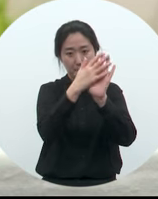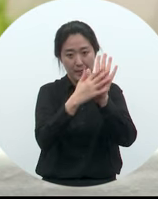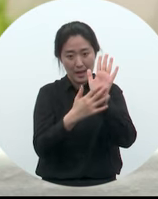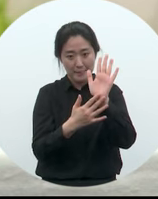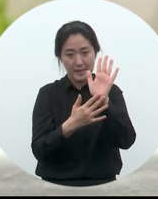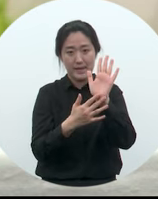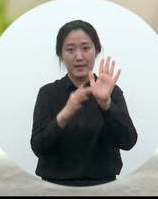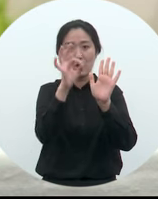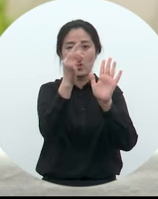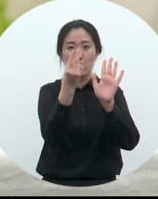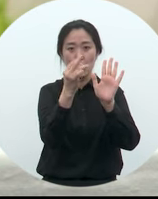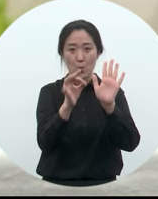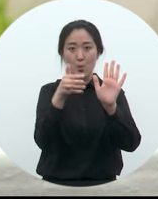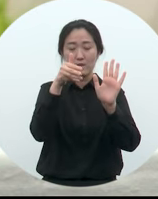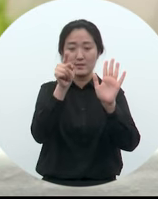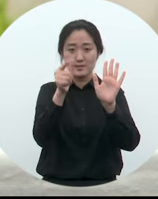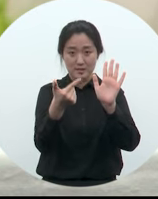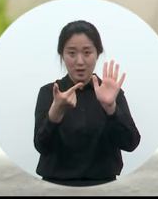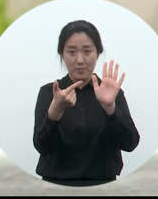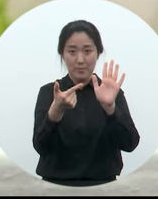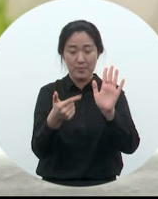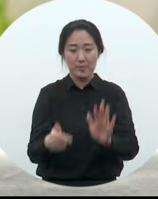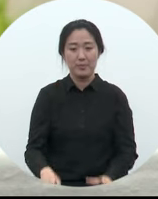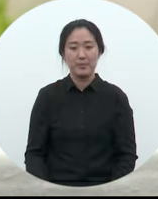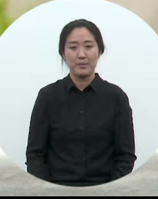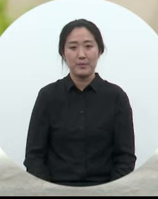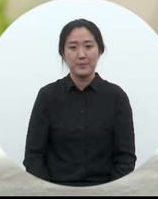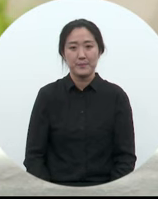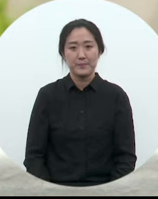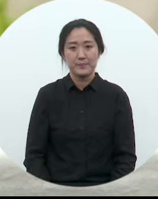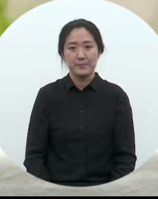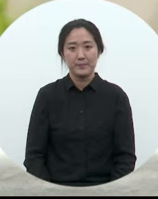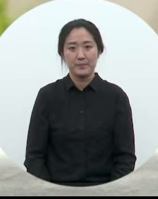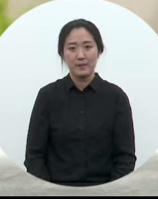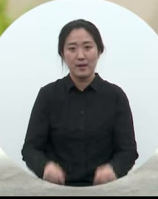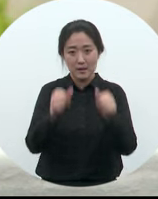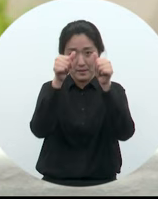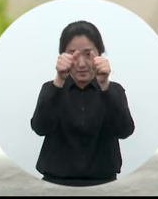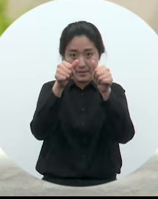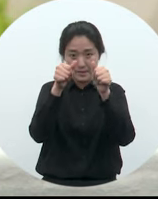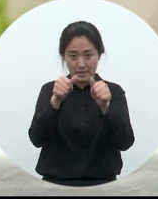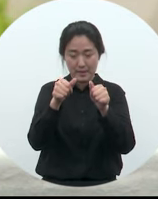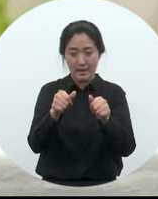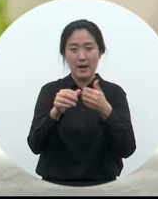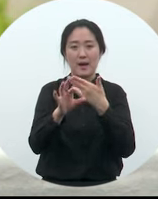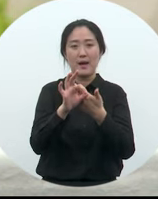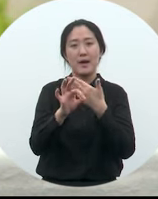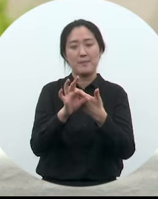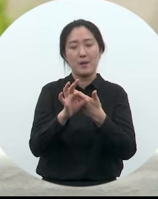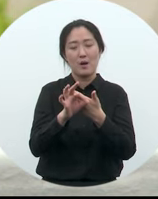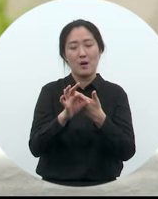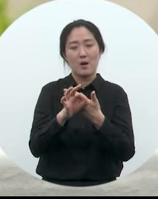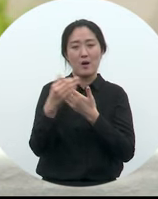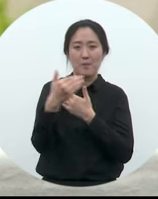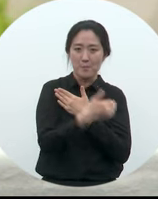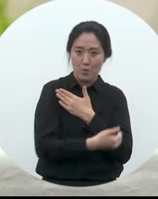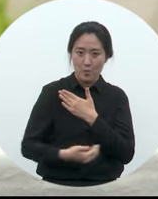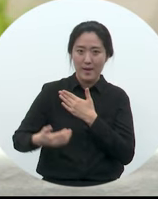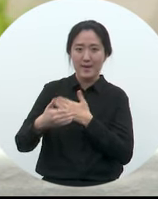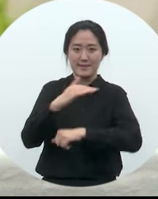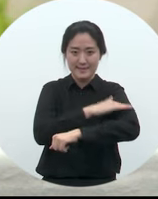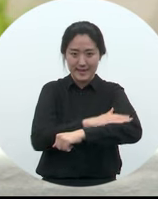다음에 발바닥에 있는 용천, 이런 경혈들을 지압을 해주게 되면은 우리 인체의